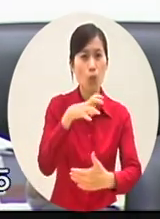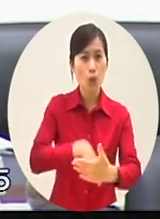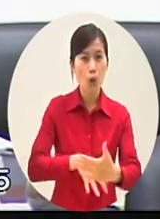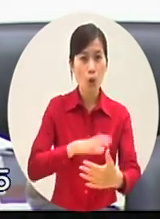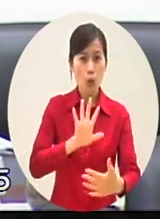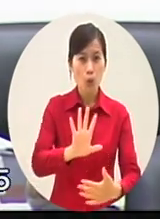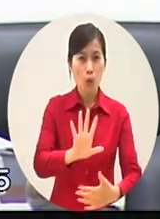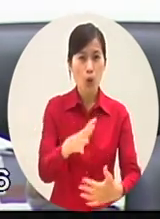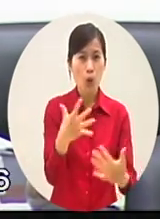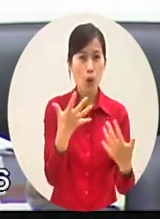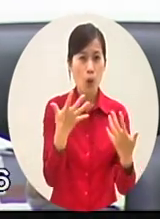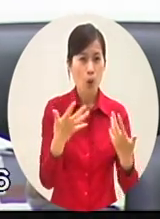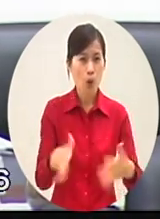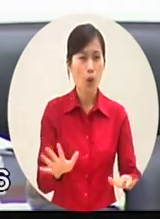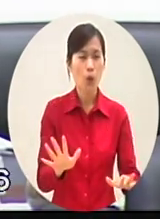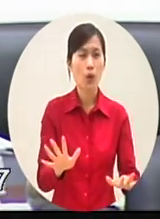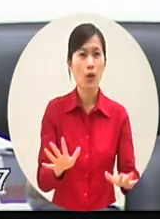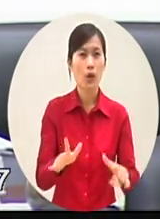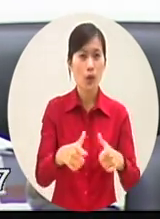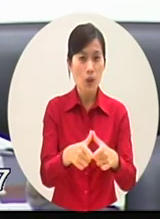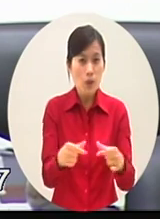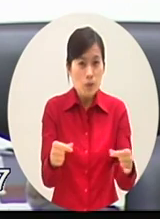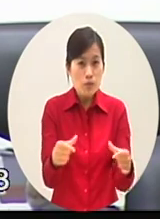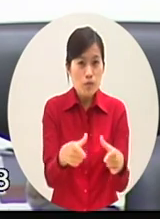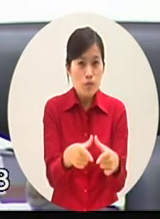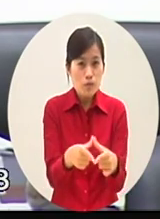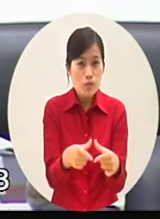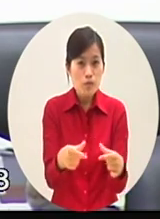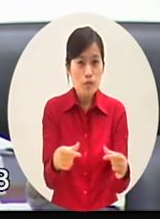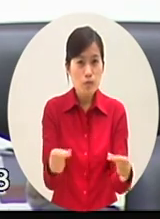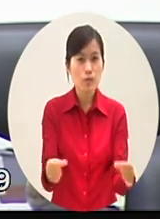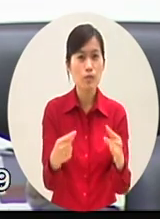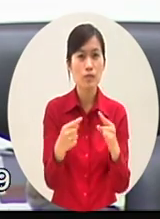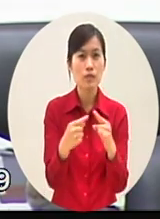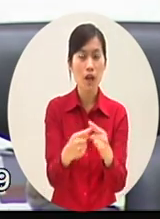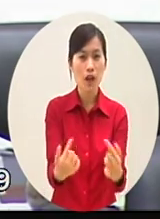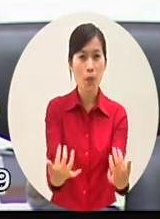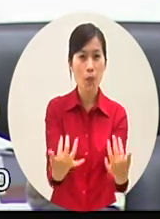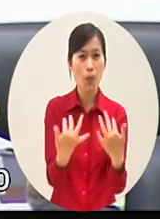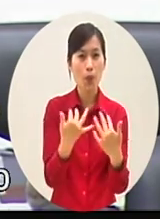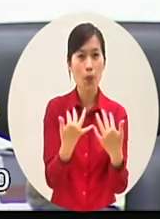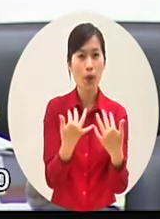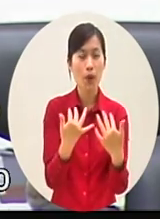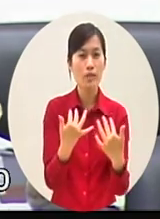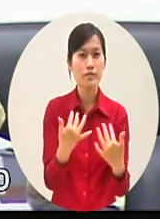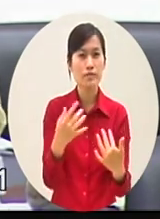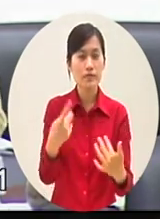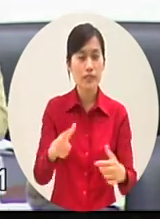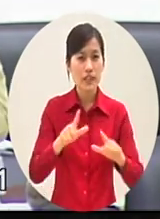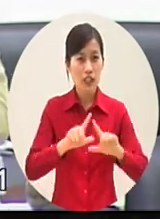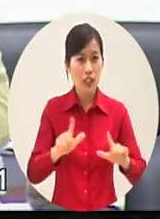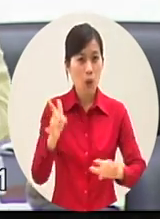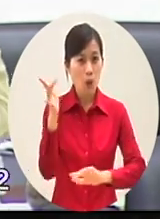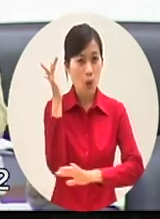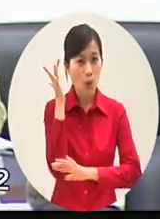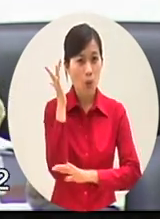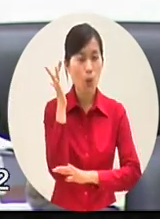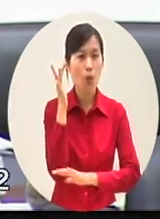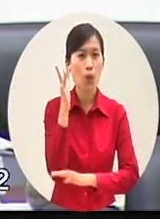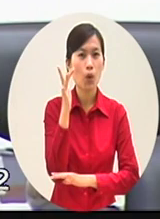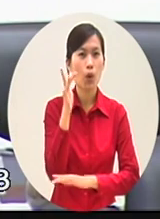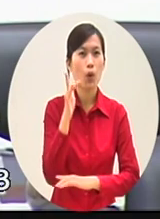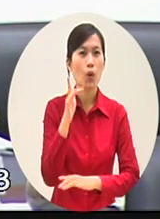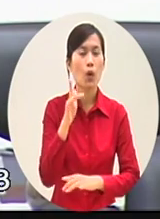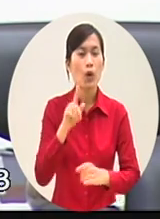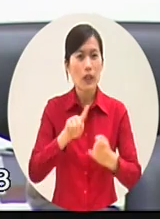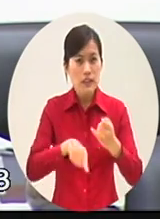人，都是棒田丰二工程师的后代，吼，啊，搁咱的大树町，吼，跟我们的大树乡的姐妹乡，吼，